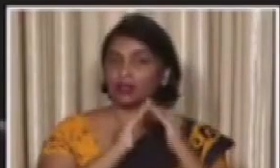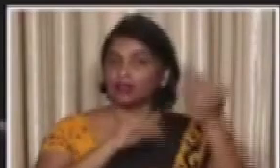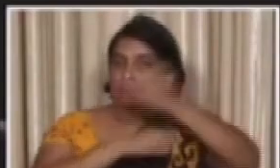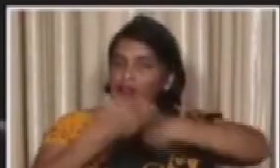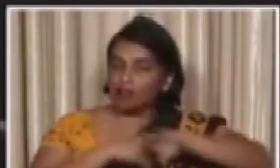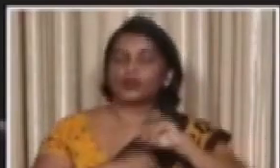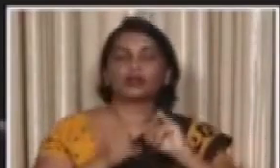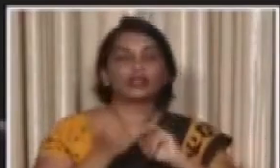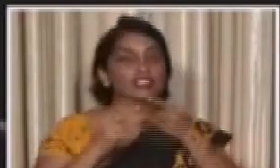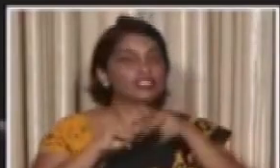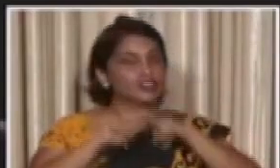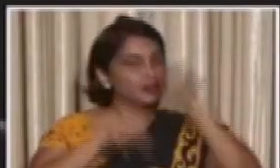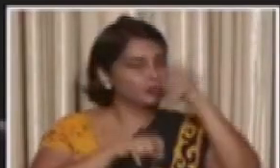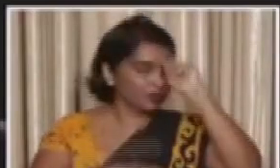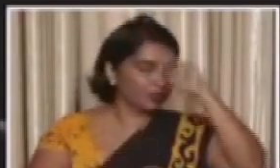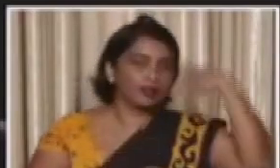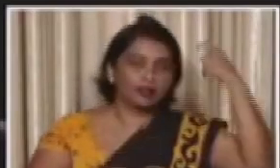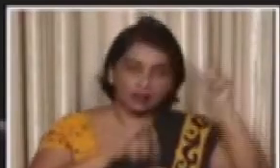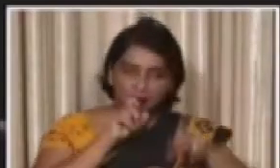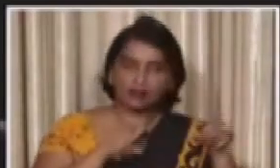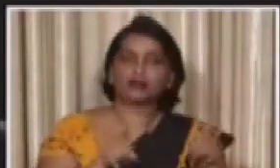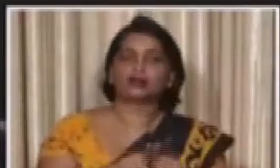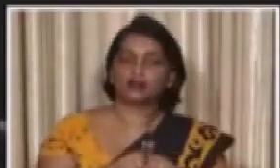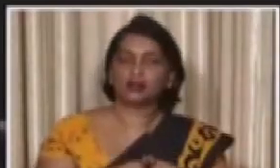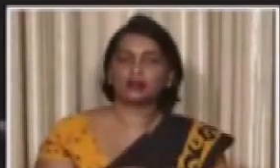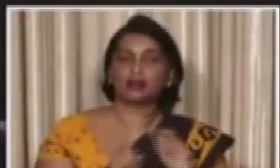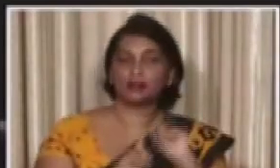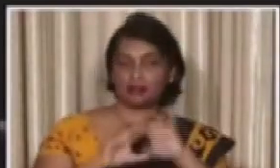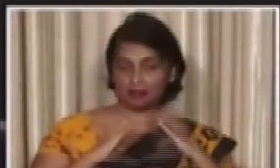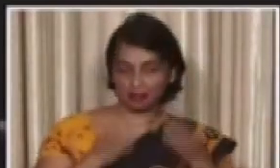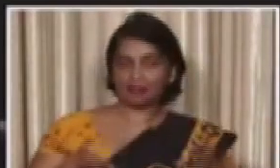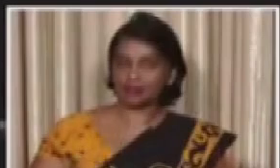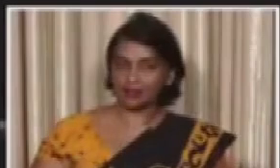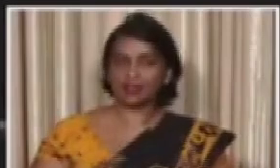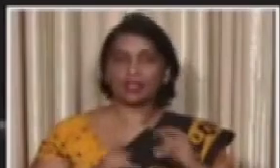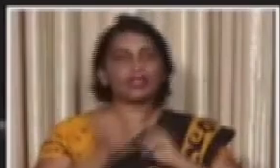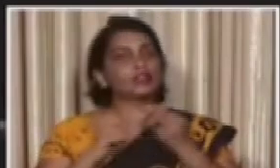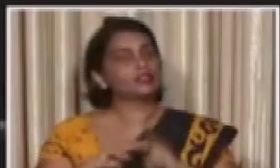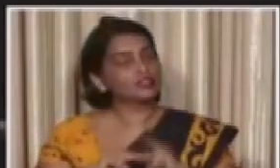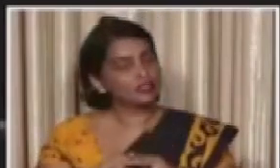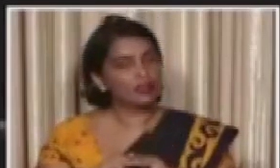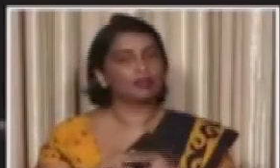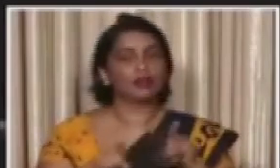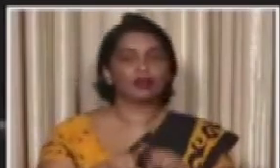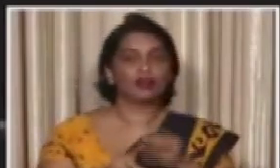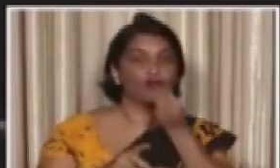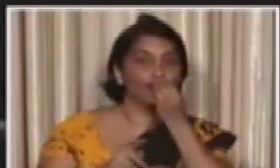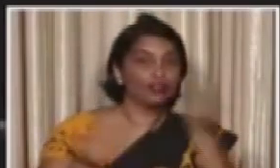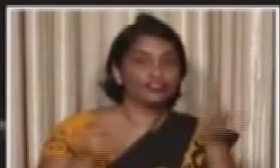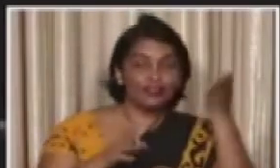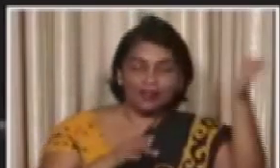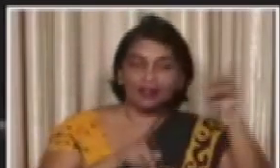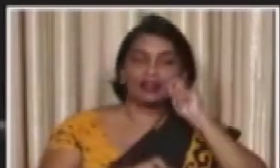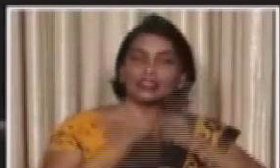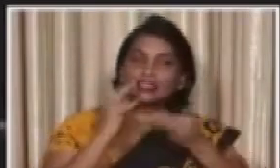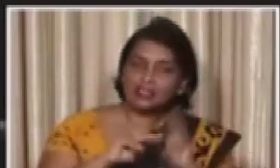ඉන්න සියලුම නිලධාරි මහත්මීන්ටත් ඒ වගේම මෙම සභාගර්භයේ සිටින කාර්ය මණ්ඩලය මෙන්ම භෝජනාගාර කාර්ය මණ්ඩලය